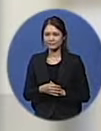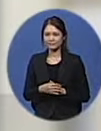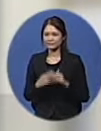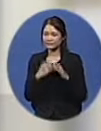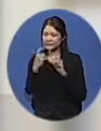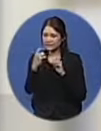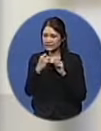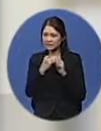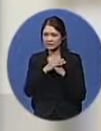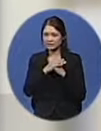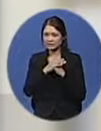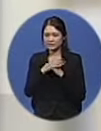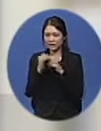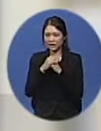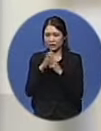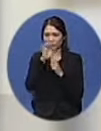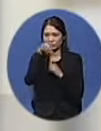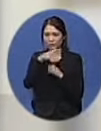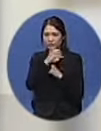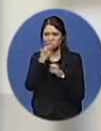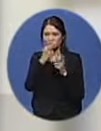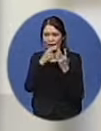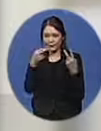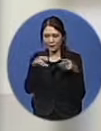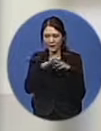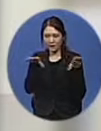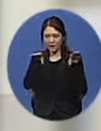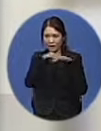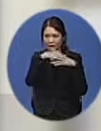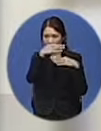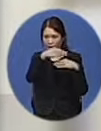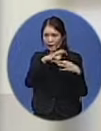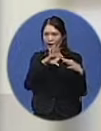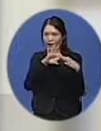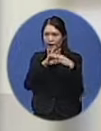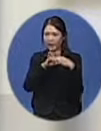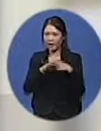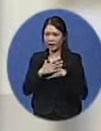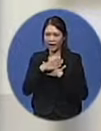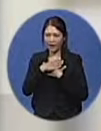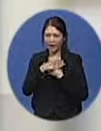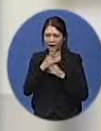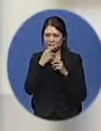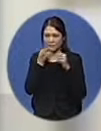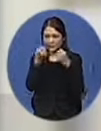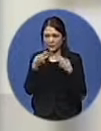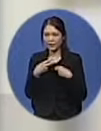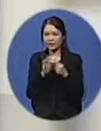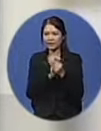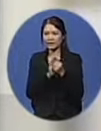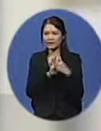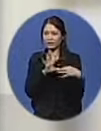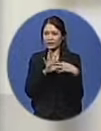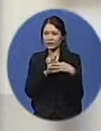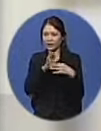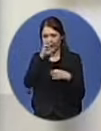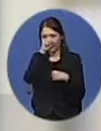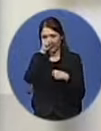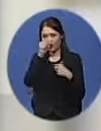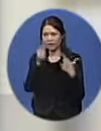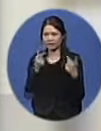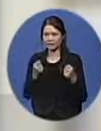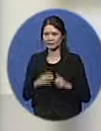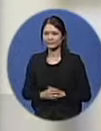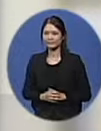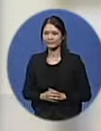집 근처 무인 택배 보관함을 이용해 본다면 안심하고 택배 서비스를 이용할 수 있지